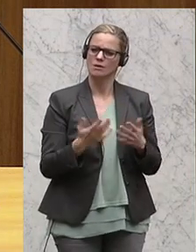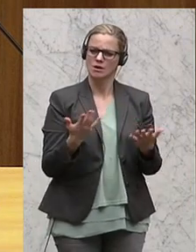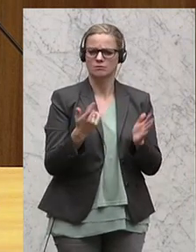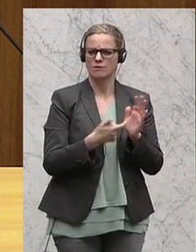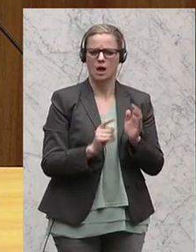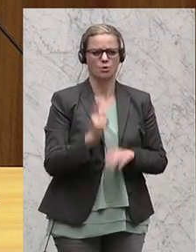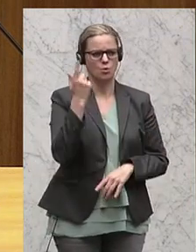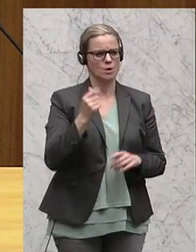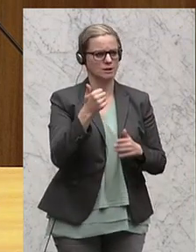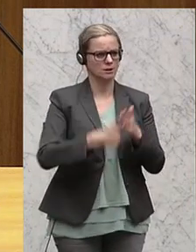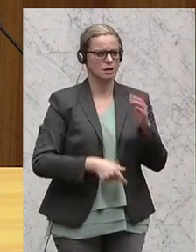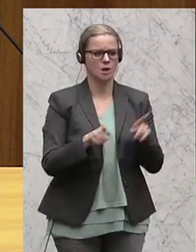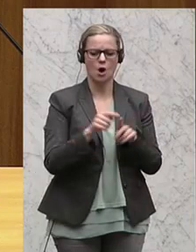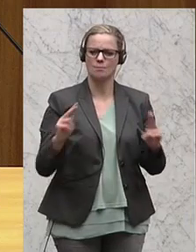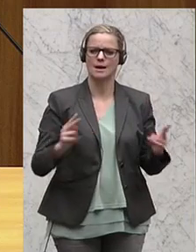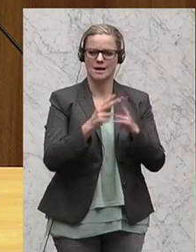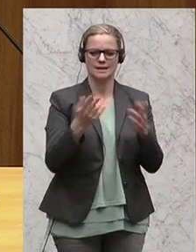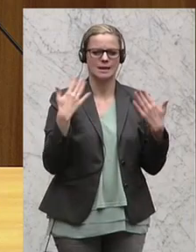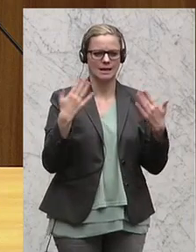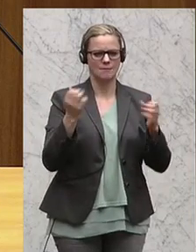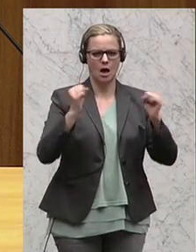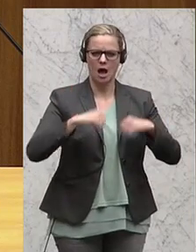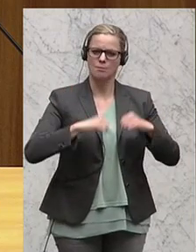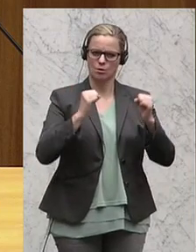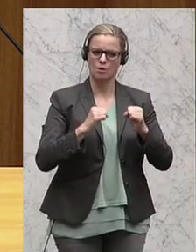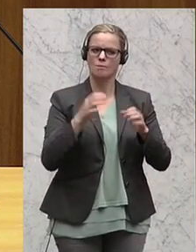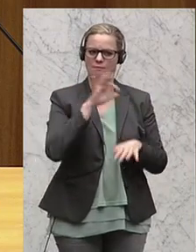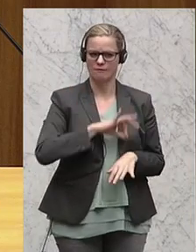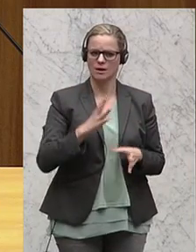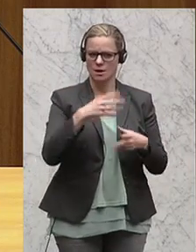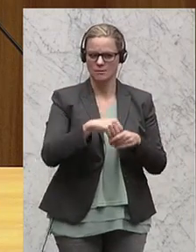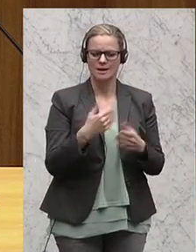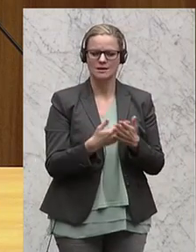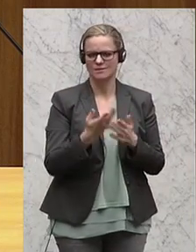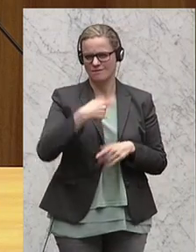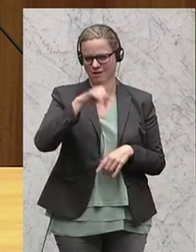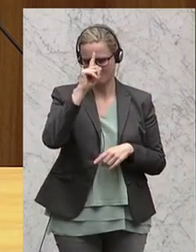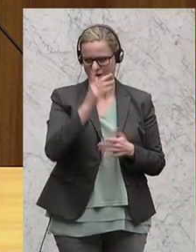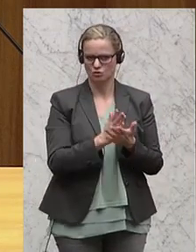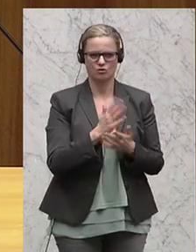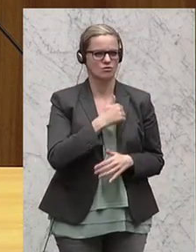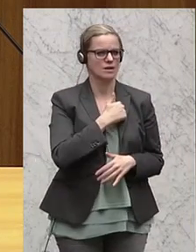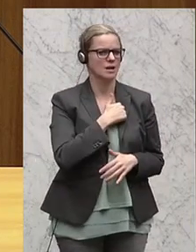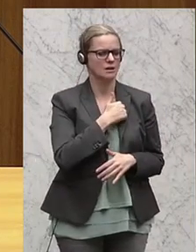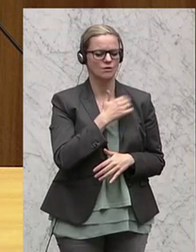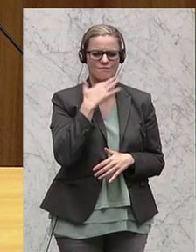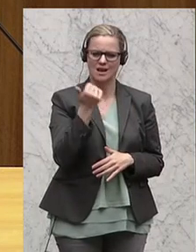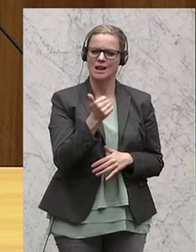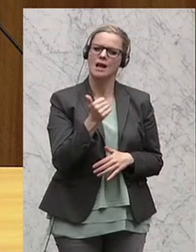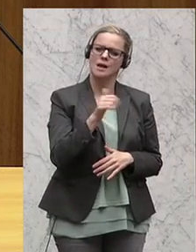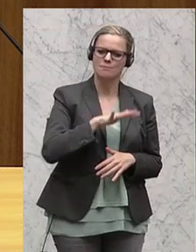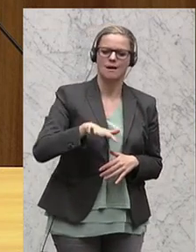und zur Umsetzung des Pariser Klimaabkommens. Und abgesehen davon wissen wir auch, dass Kanada in vielen Bereichen